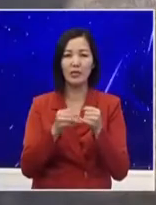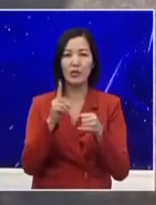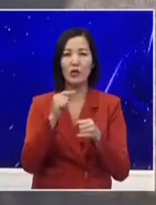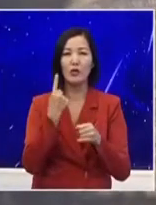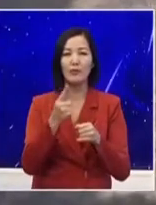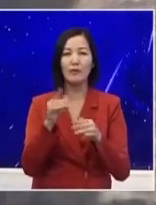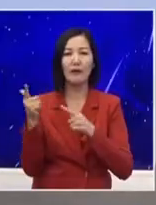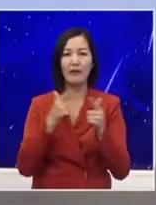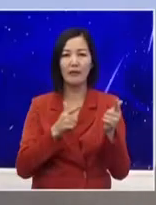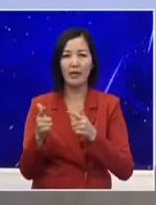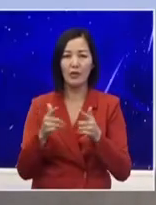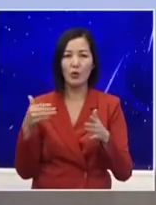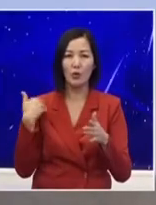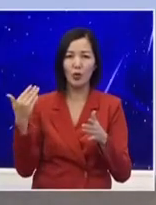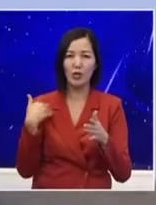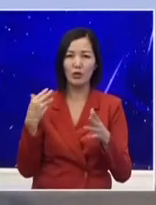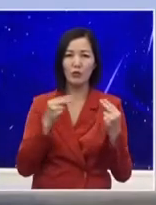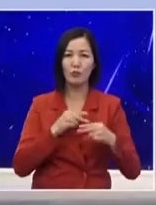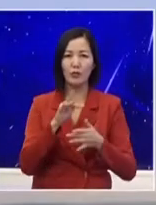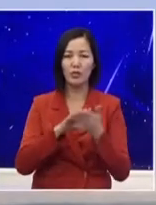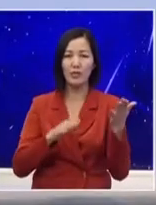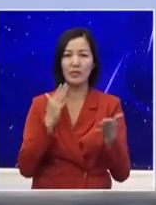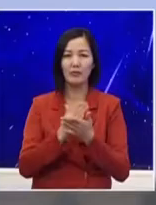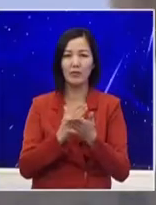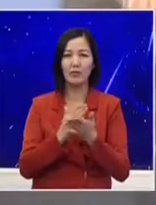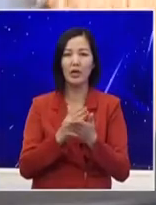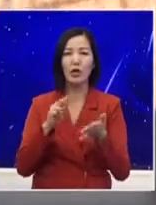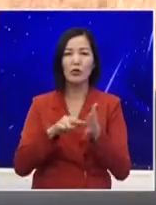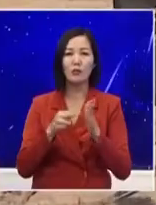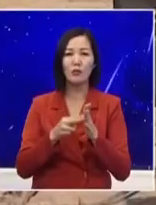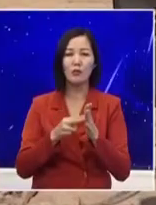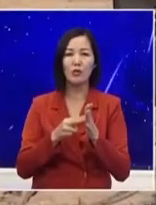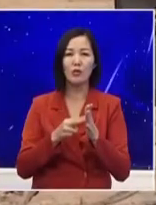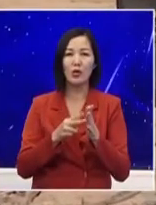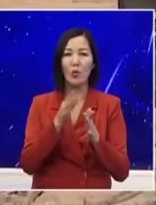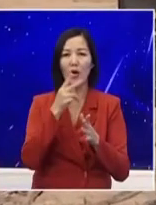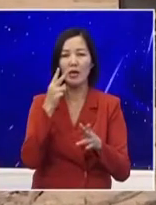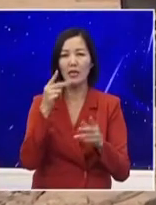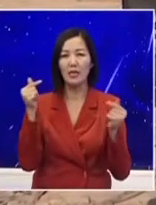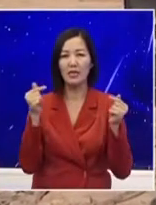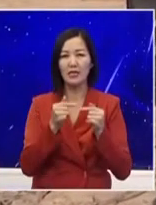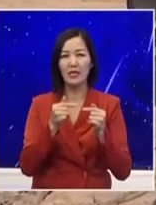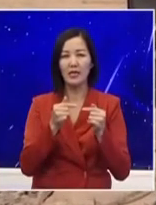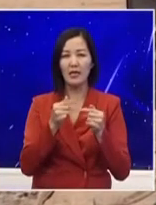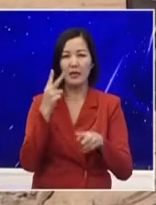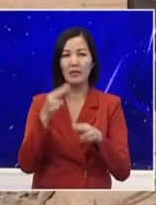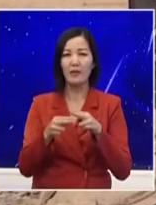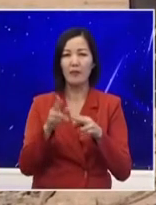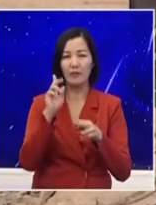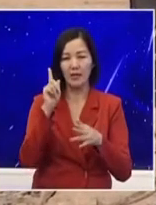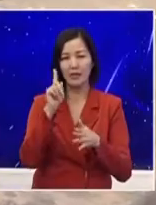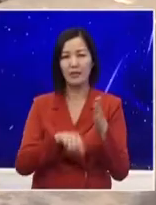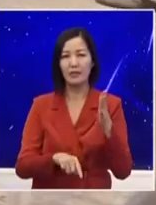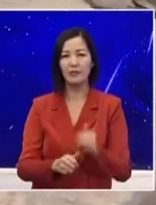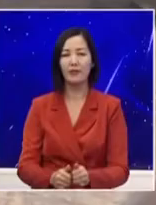101 000 дайын. Құнарландыру бойынша жұмыстар жалғасып жатыр, дейді сала маманы. Жоспар бойынша межелі аумақты шаруалар тәмамдайды деген